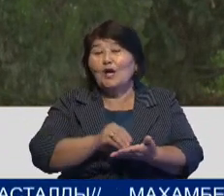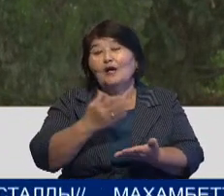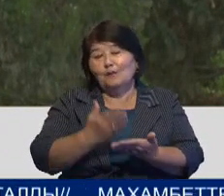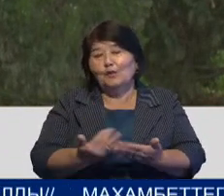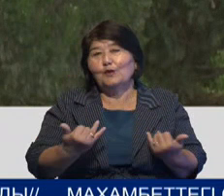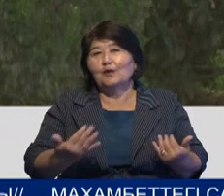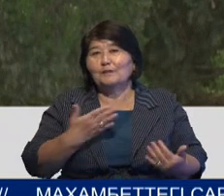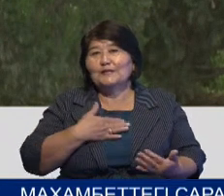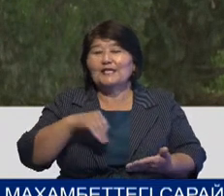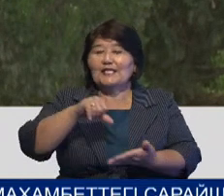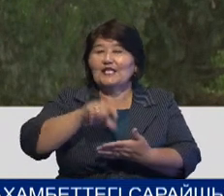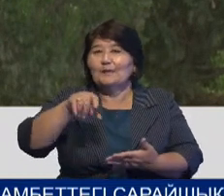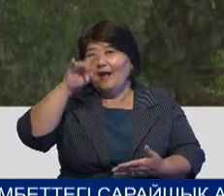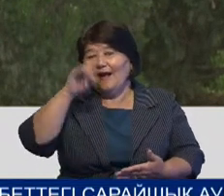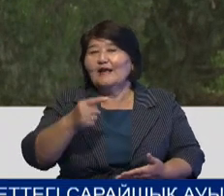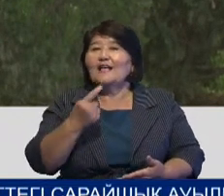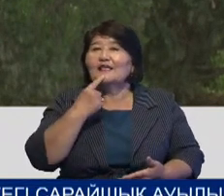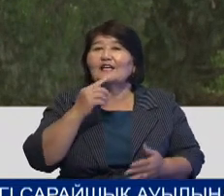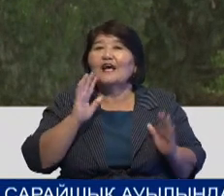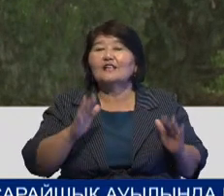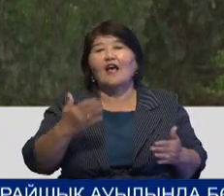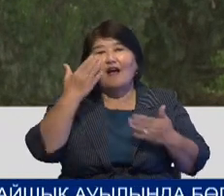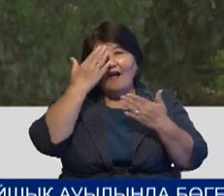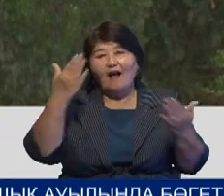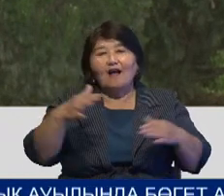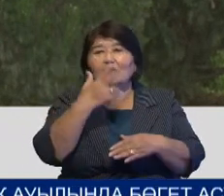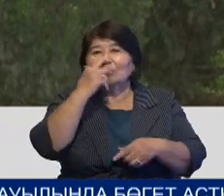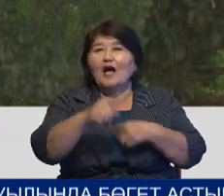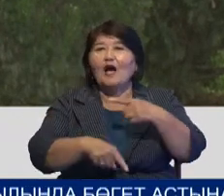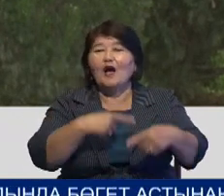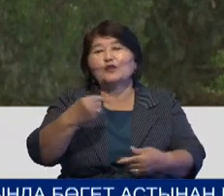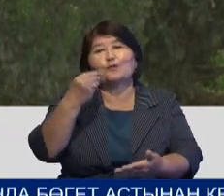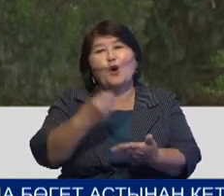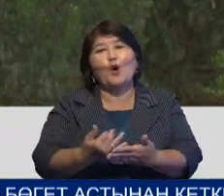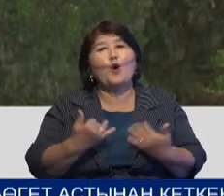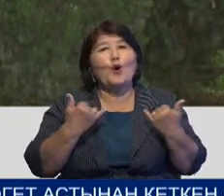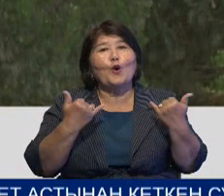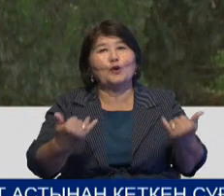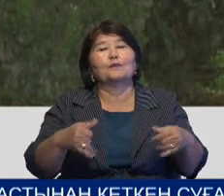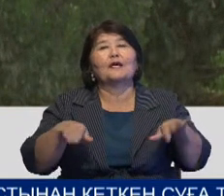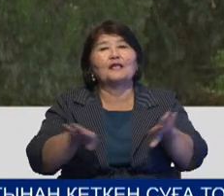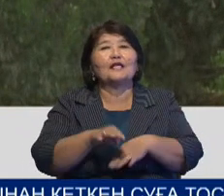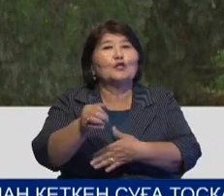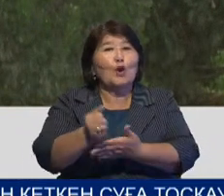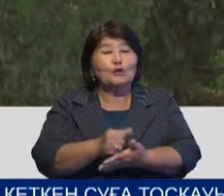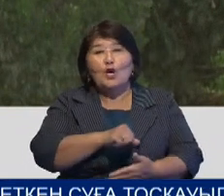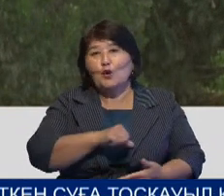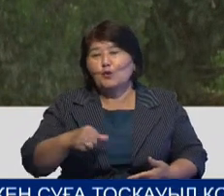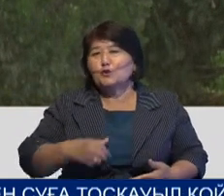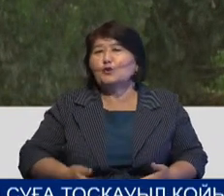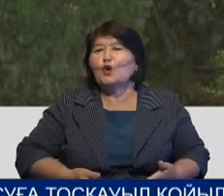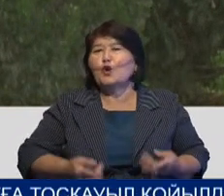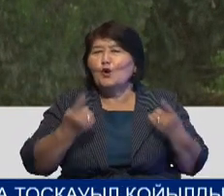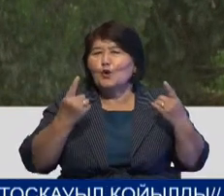біздің бүгінгі кейіпкерлеріміз қазақ тілін ғана емес, халқымыздың әдет-ғұрпын құрметтейді, салт-дәстүрін ұстанады, өздерін үлкен